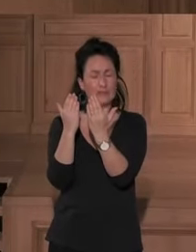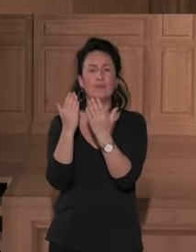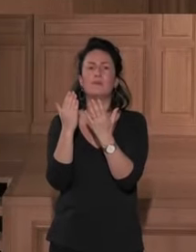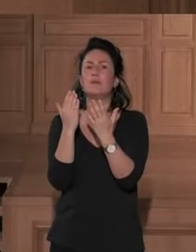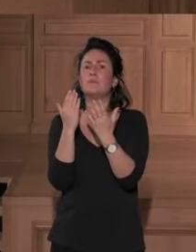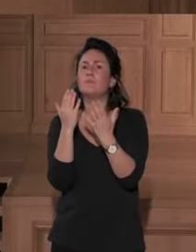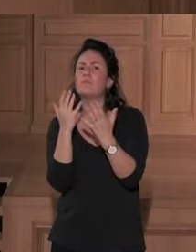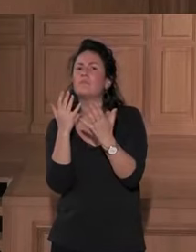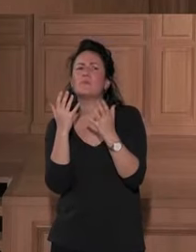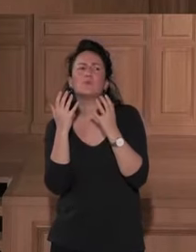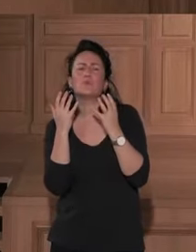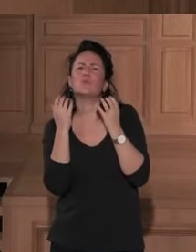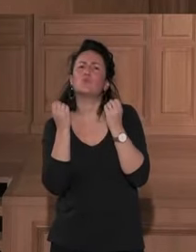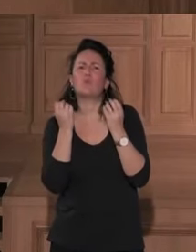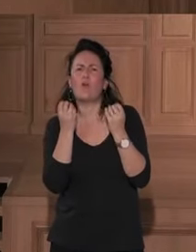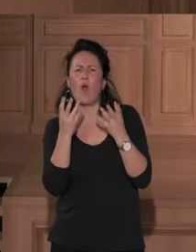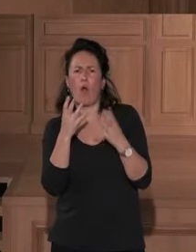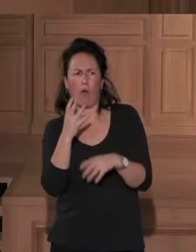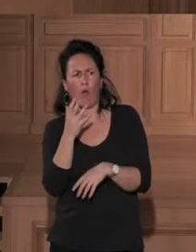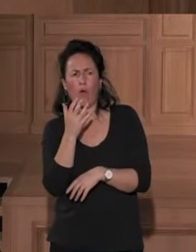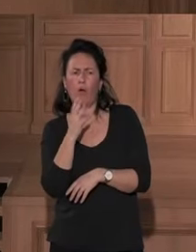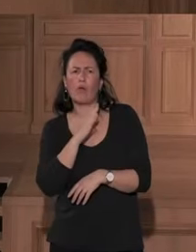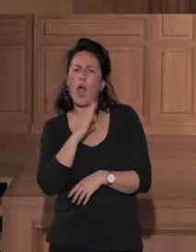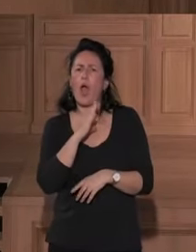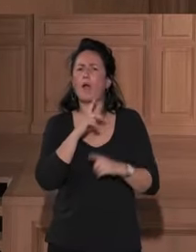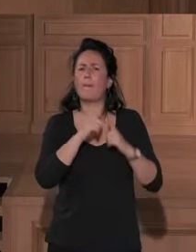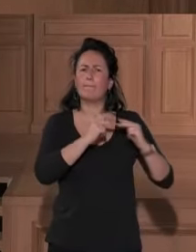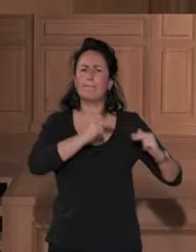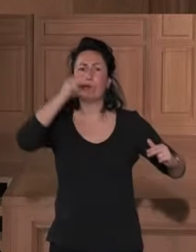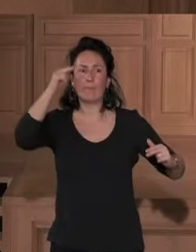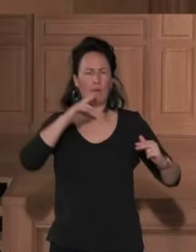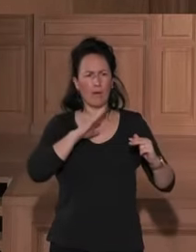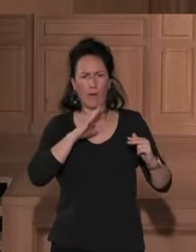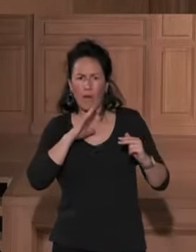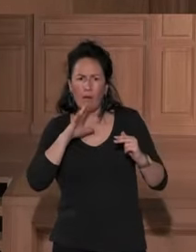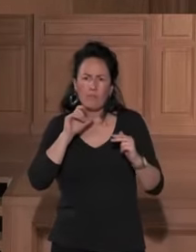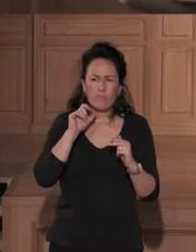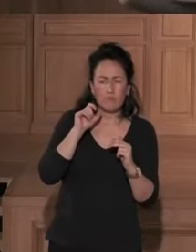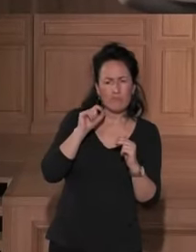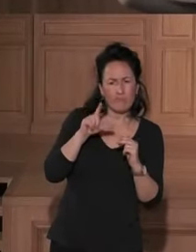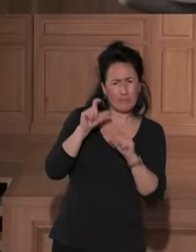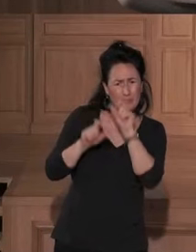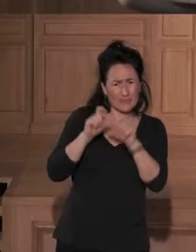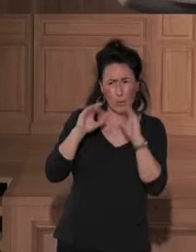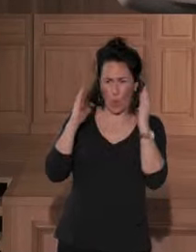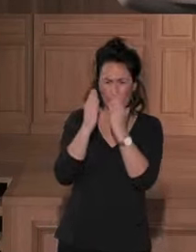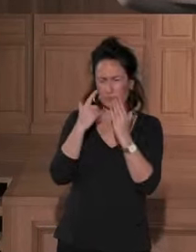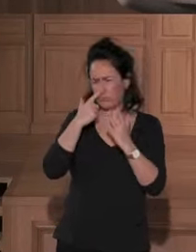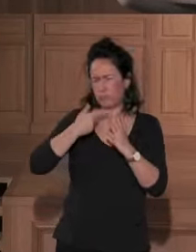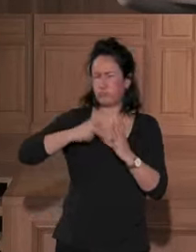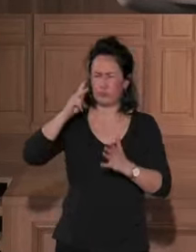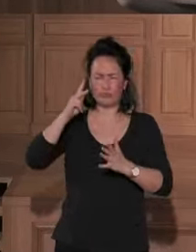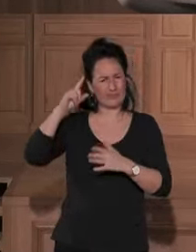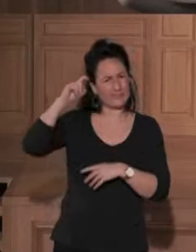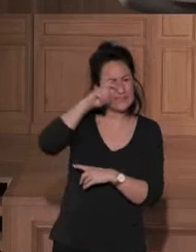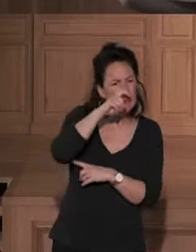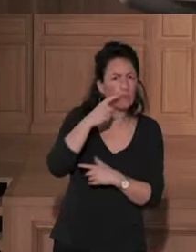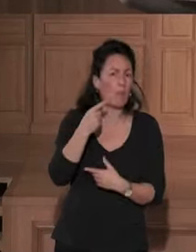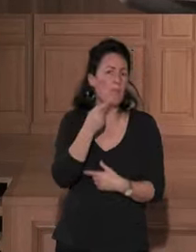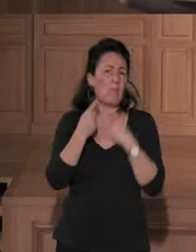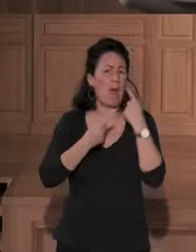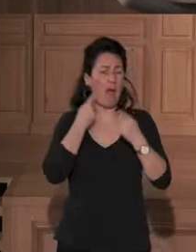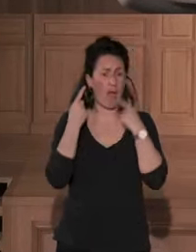taxe souvent de cas hyper complexes. C'est un terme, je ne sais pas s'il est toujours bien approprié, mais on dit souvent comme ça. C'est celle dont on ne parle pas souvent, en